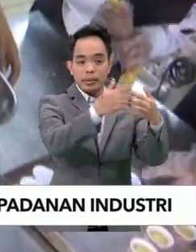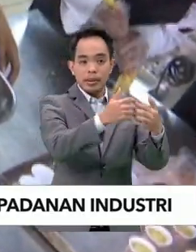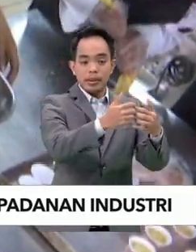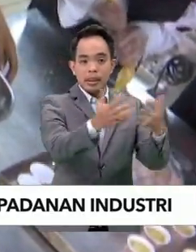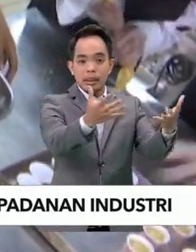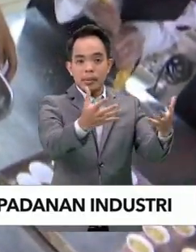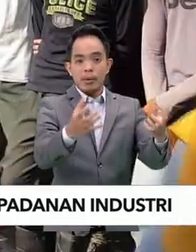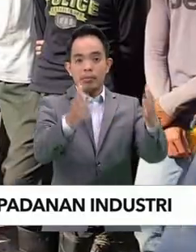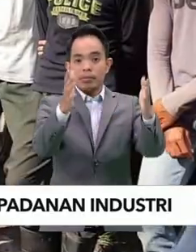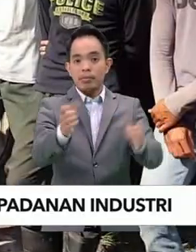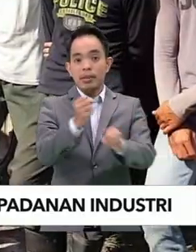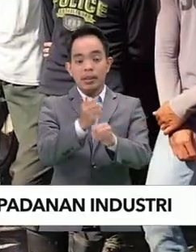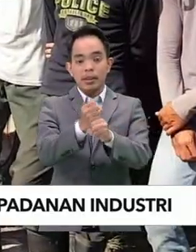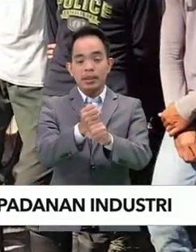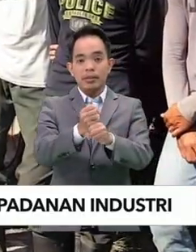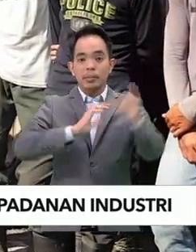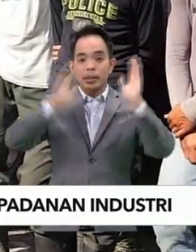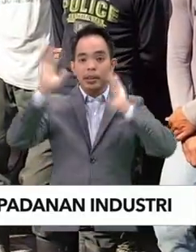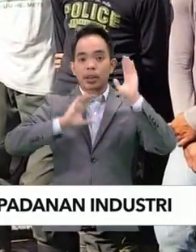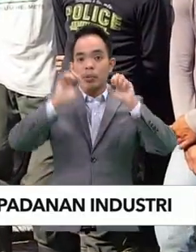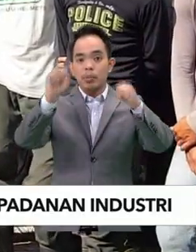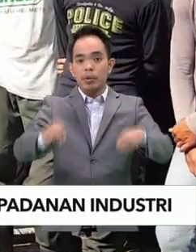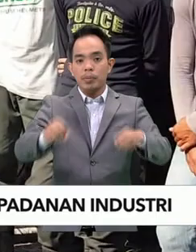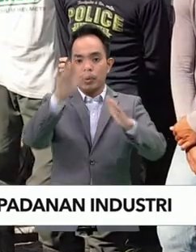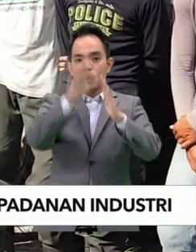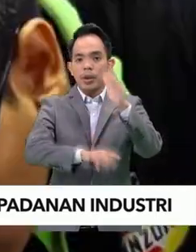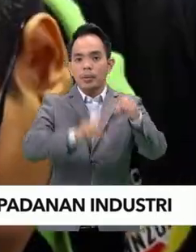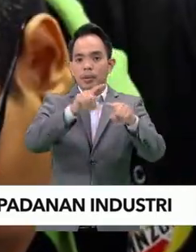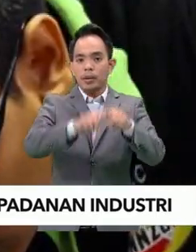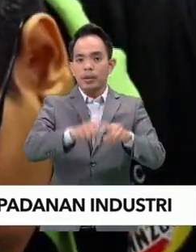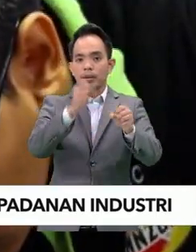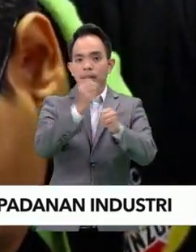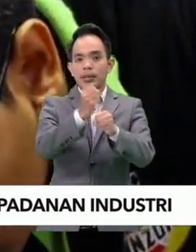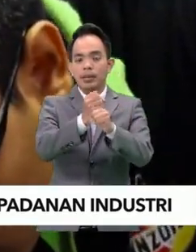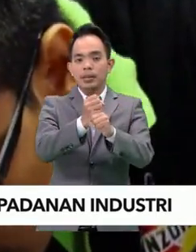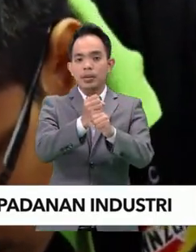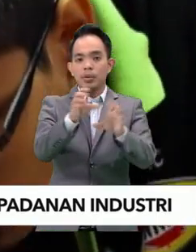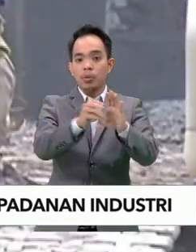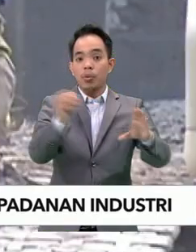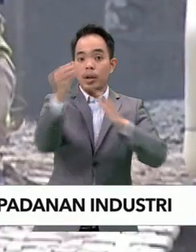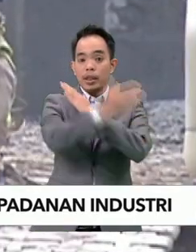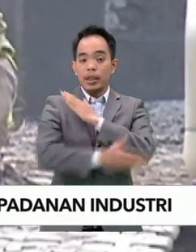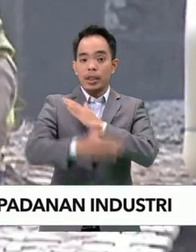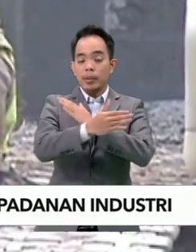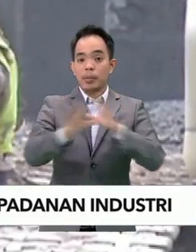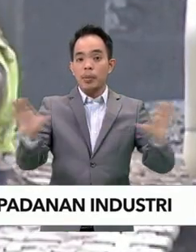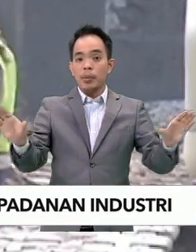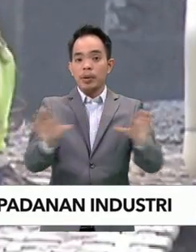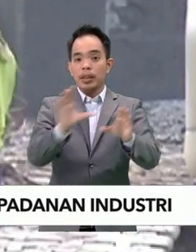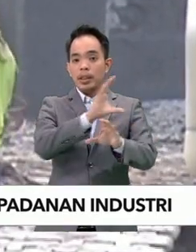tenaga kerja jembatan malah mengurangkan ketergantungan kepada tenaga kerja asing terutamanya dalam sektor pembuatan dan